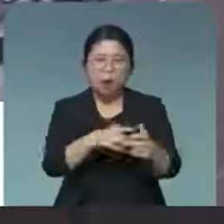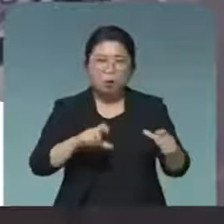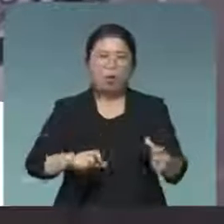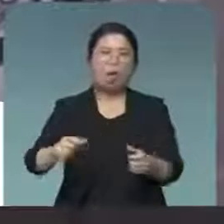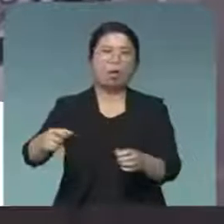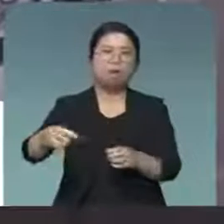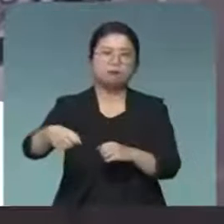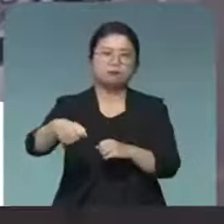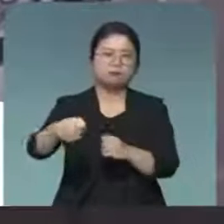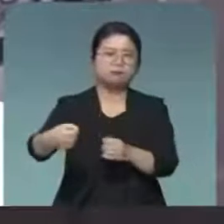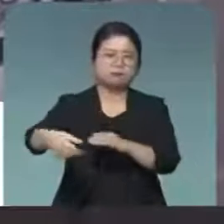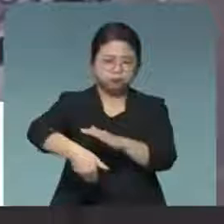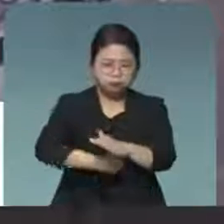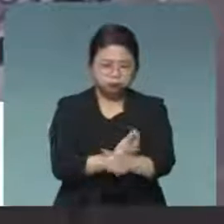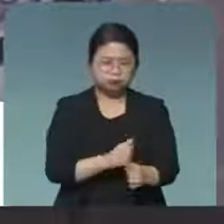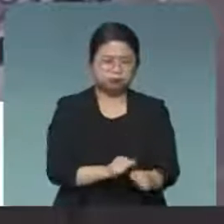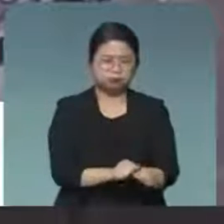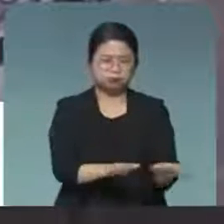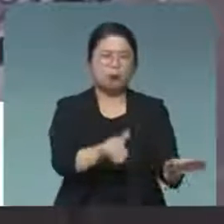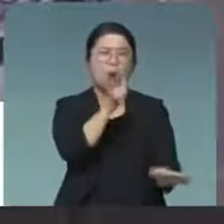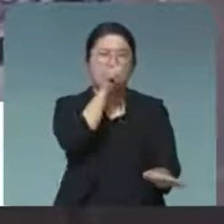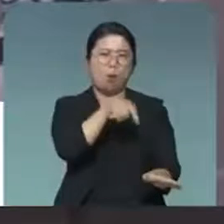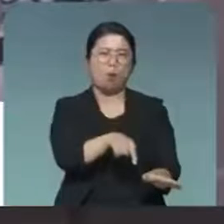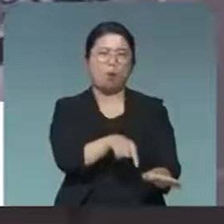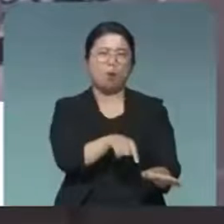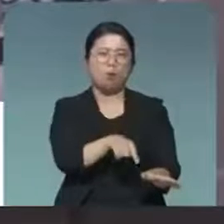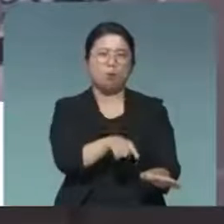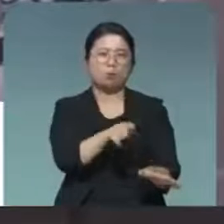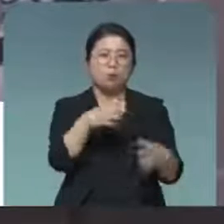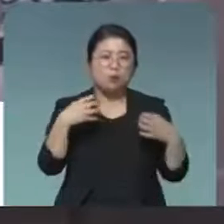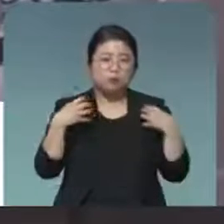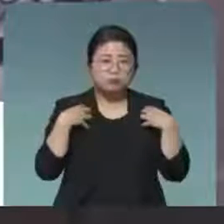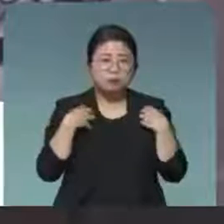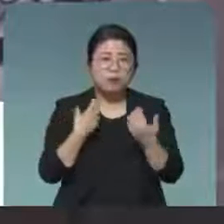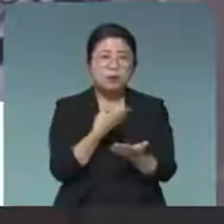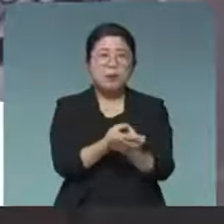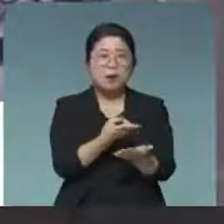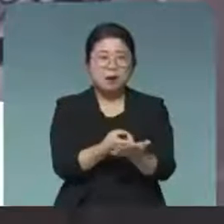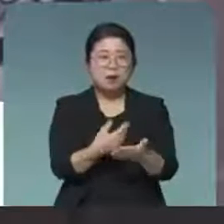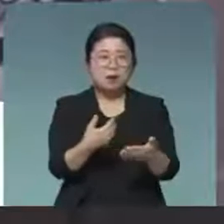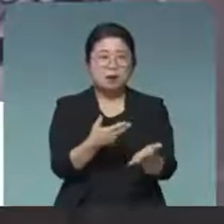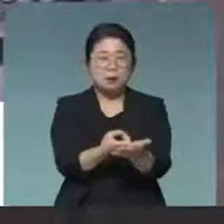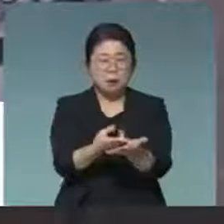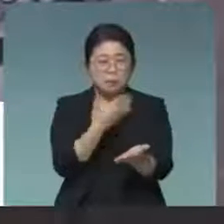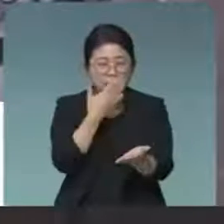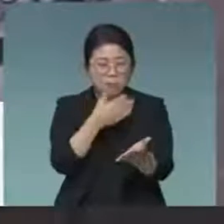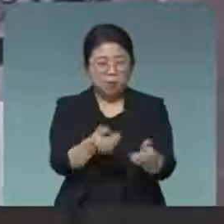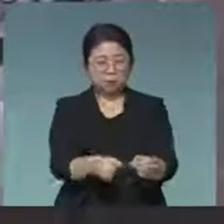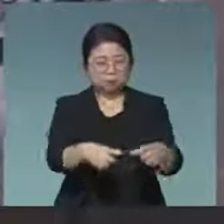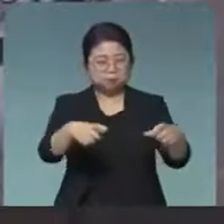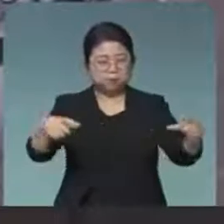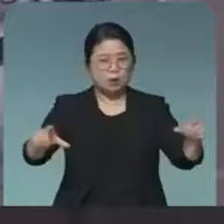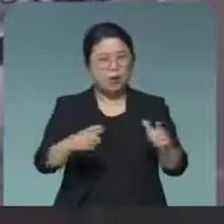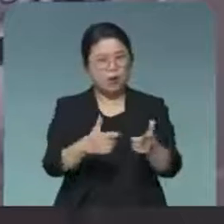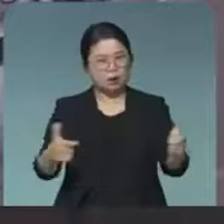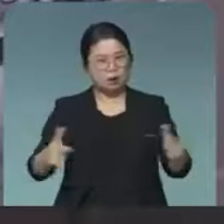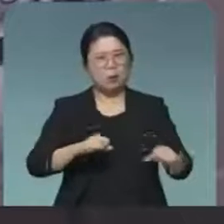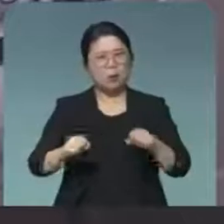있습니다. 방역당국은 병상 추가 확보와 함께 백신 접종을 독려하고 나섰습니다. 강규엽